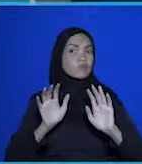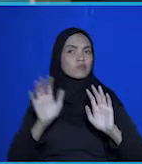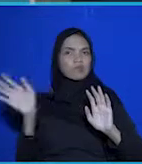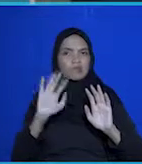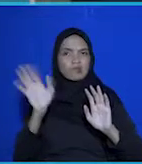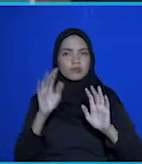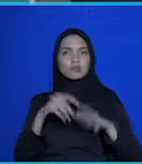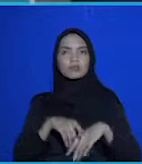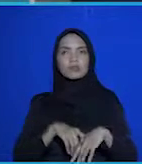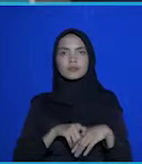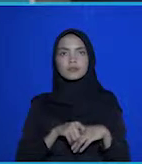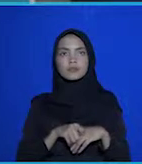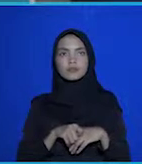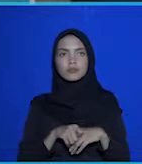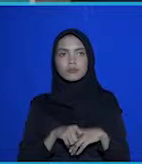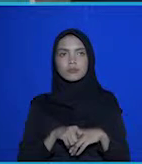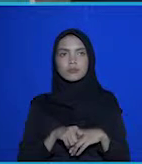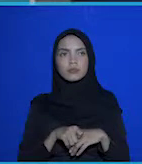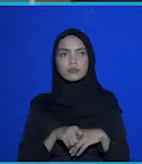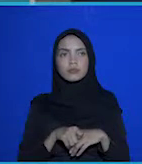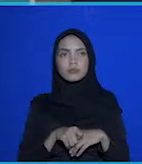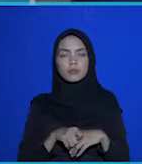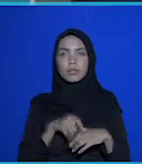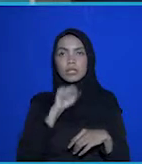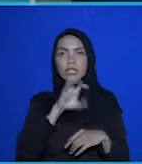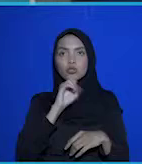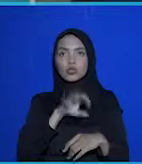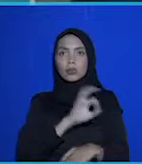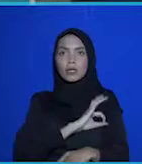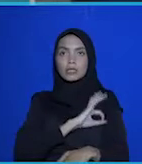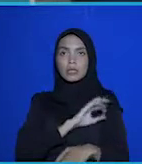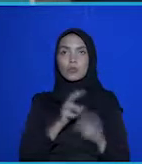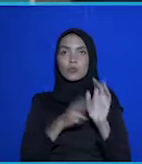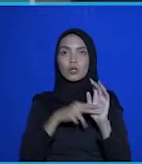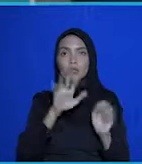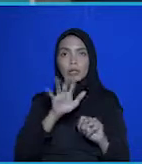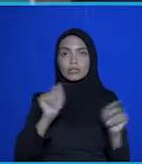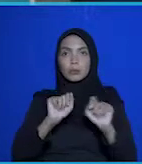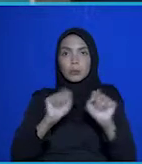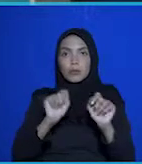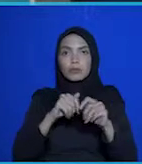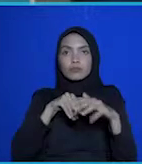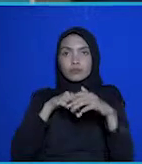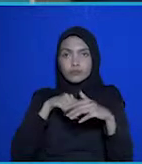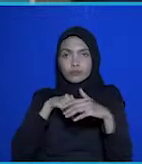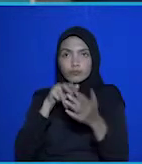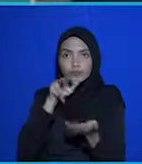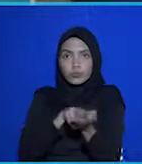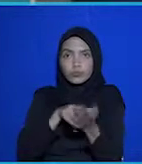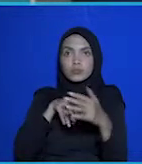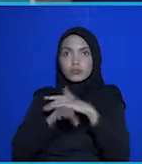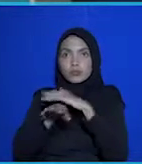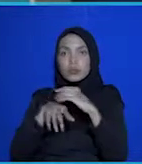Dan untuk percepatan penerbitan dari Inpres nomor 5 tahun